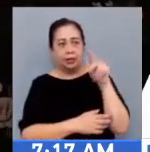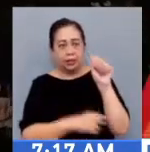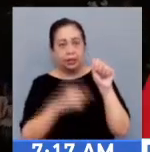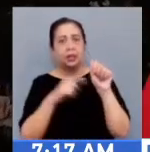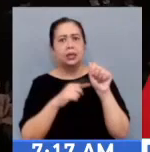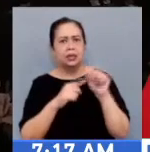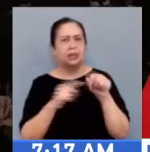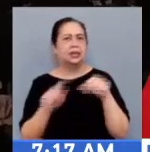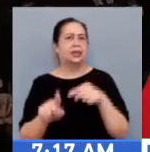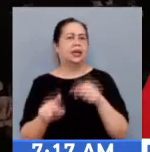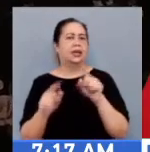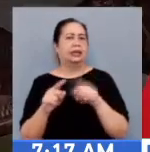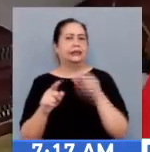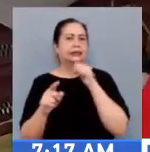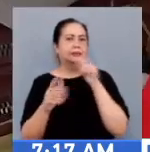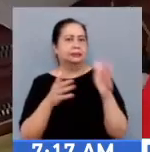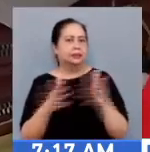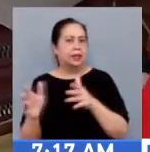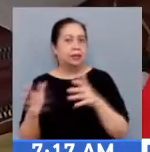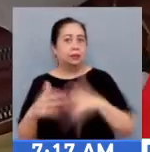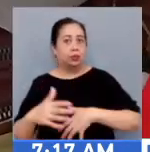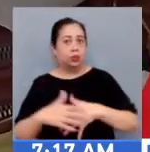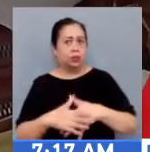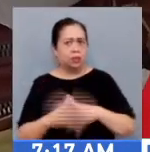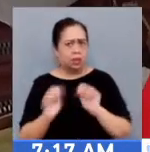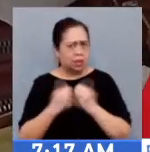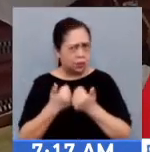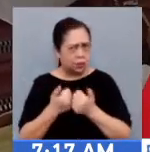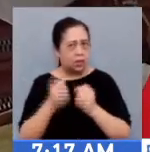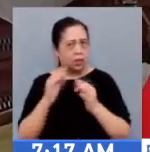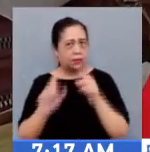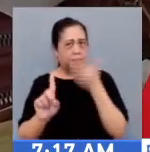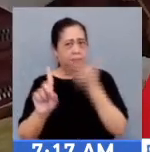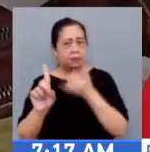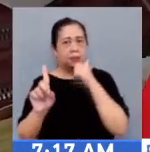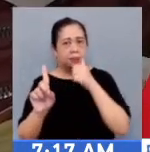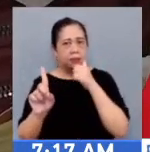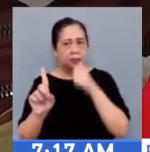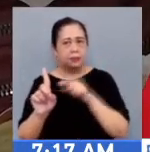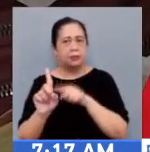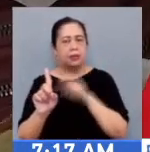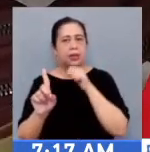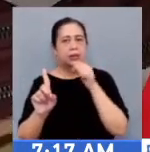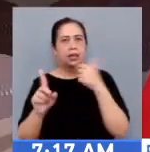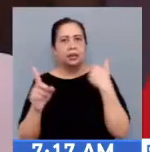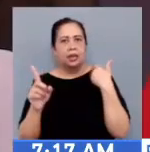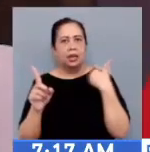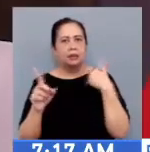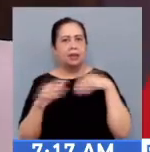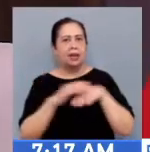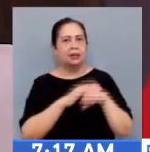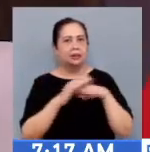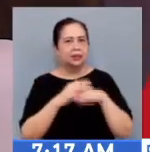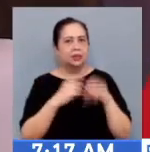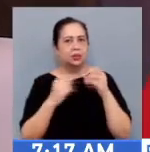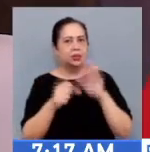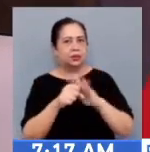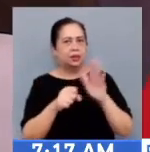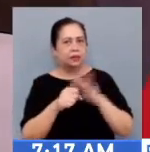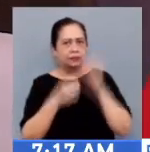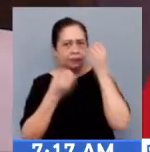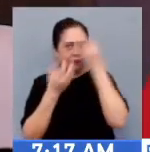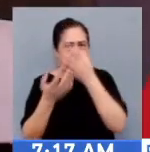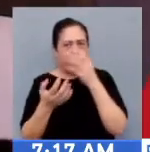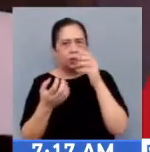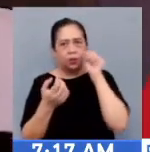maituturing na hindi planado ang pagbubuntis kapag ang isang babae ay hindi nagkaroon ng access o sapat na kaalaman para